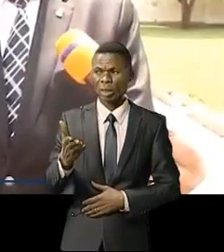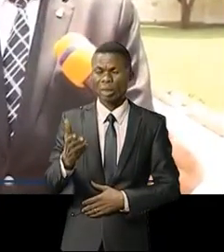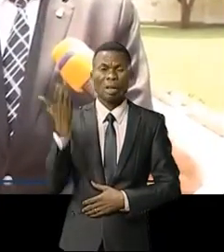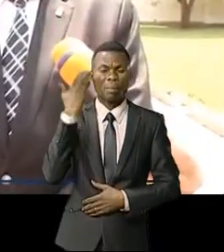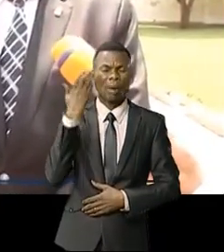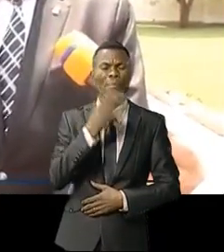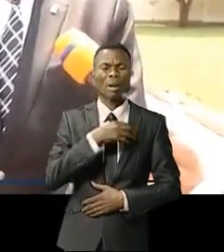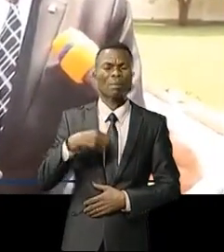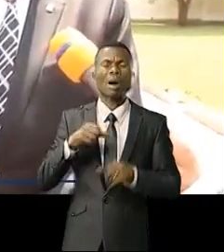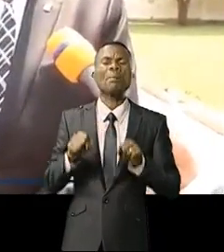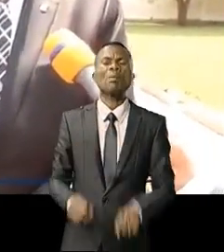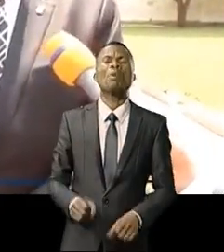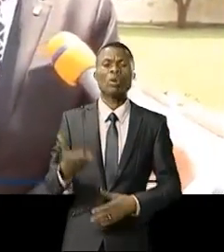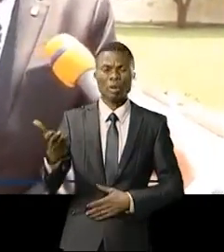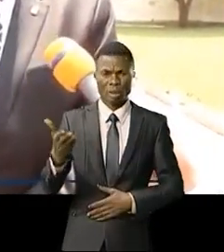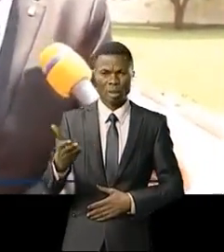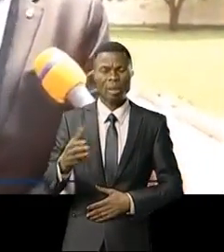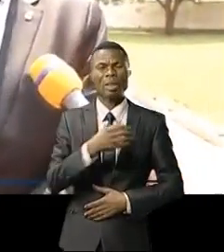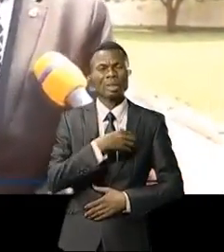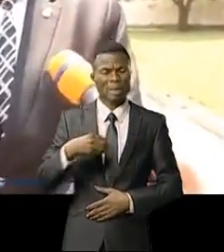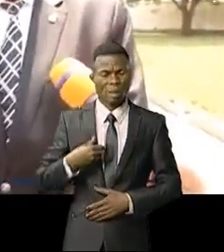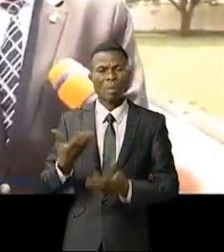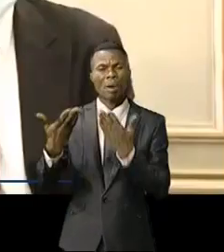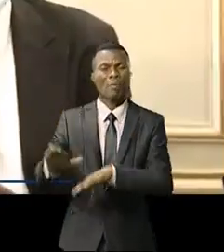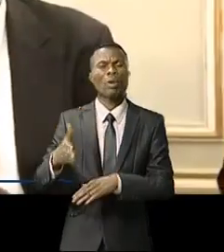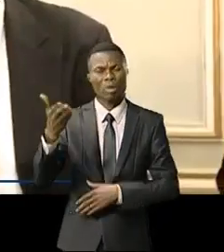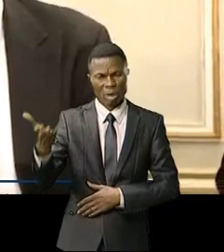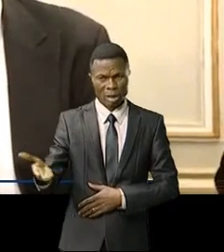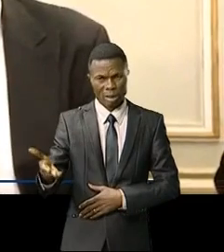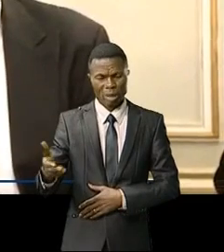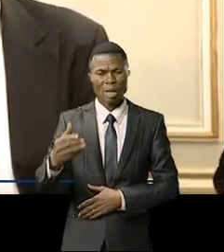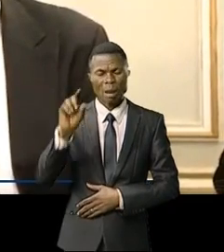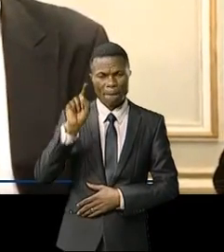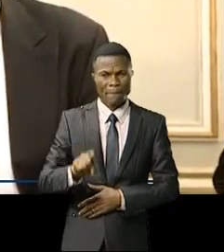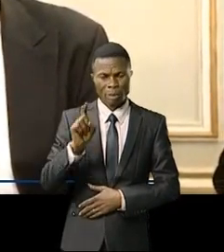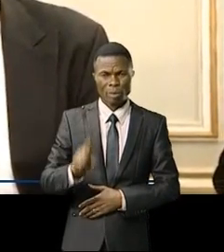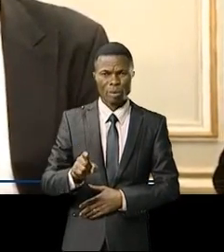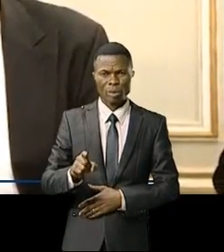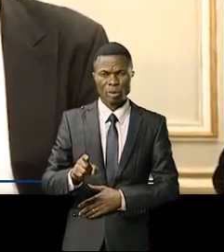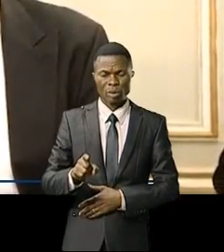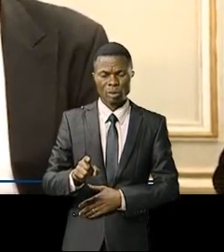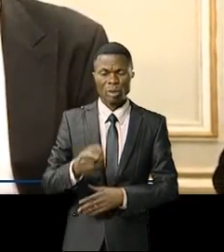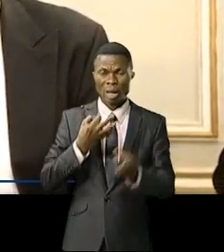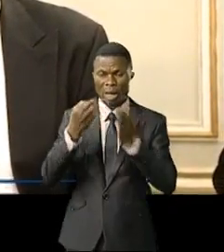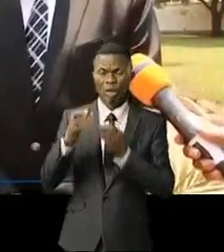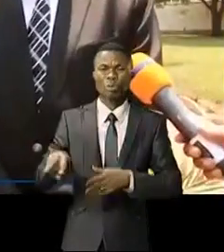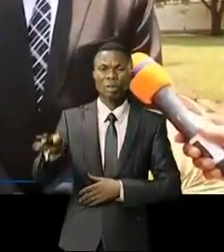sont morts, ce sont des mamans qui sont mortes. Nous voulons bien entendu profiter de cette